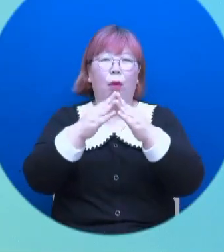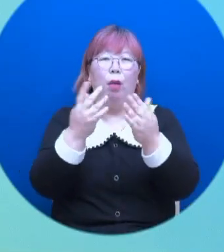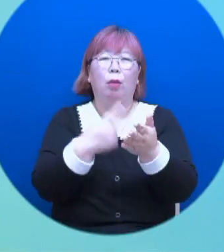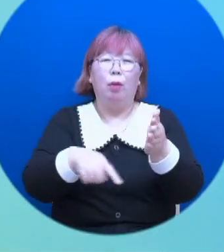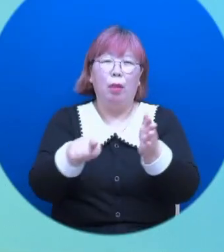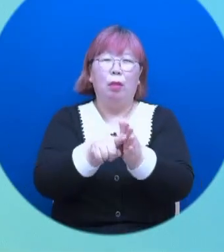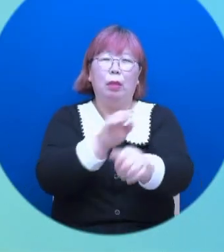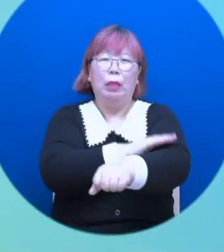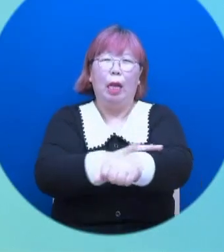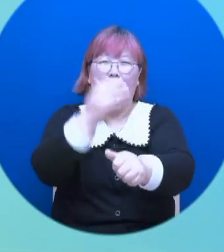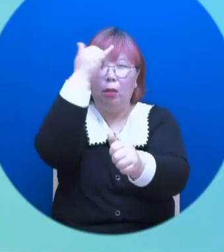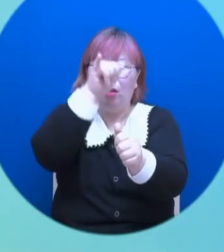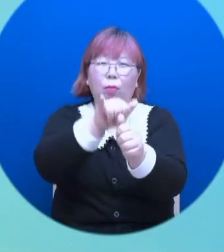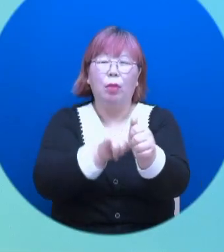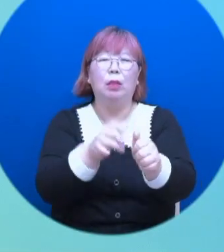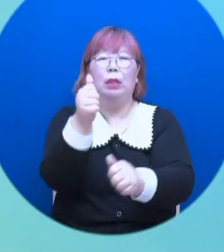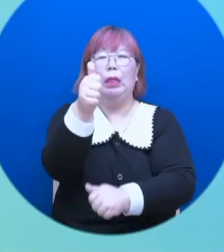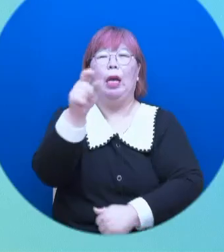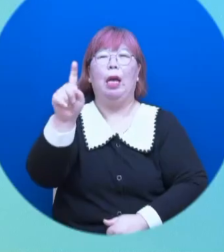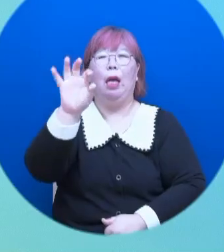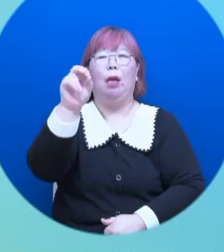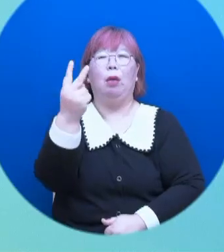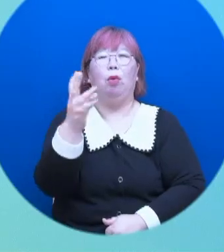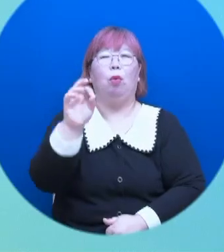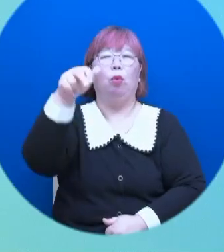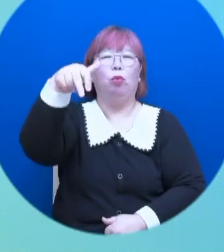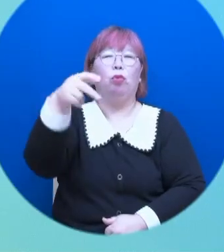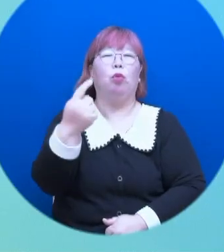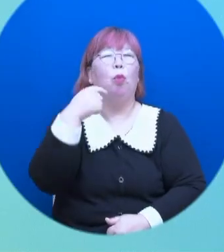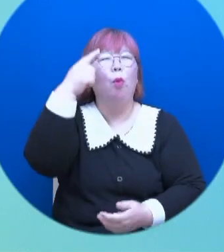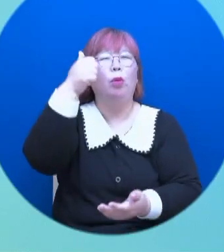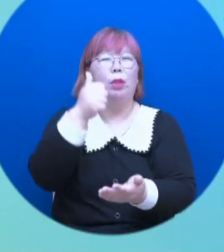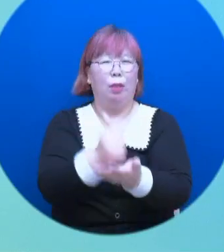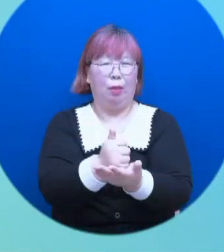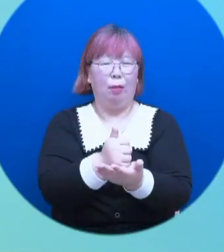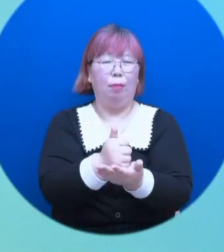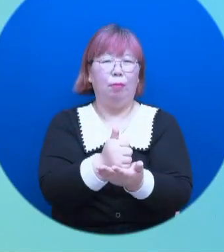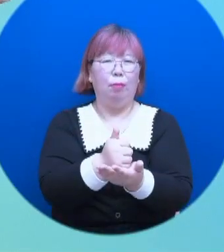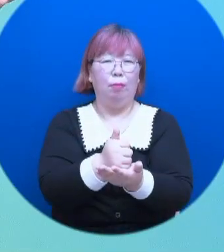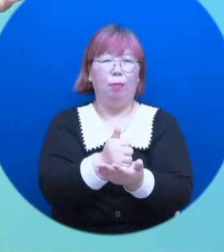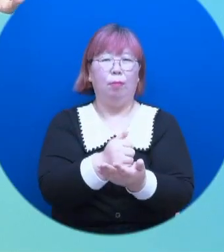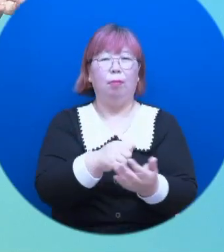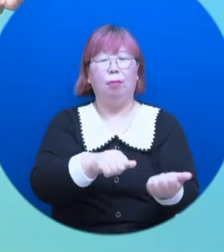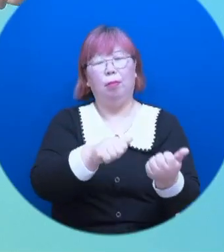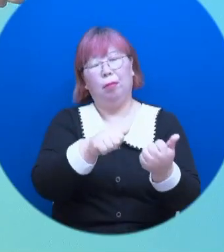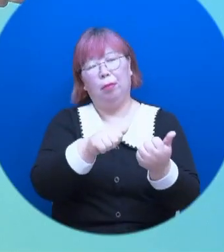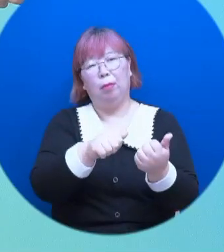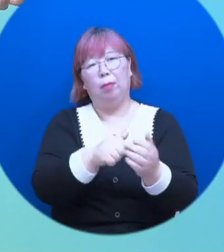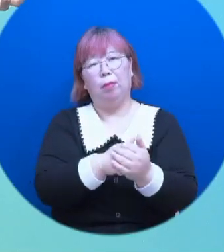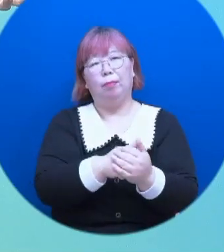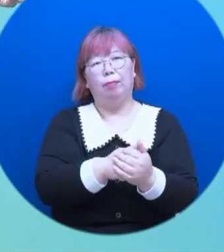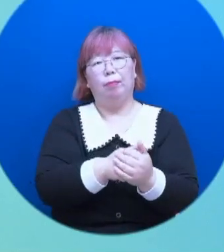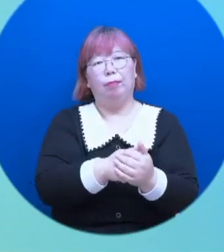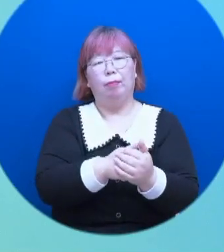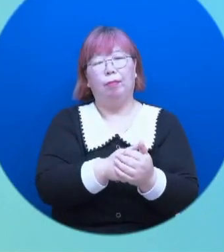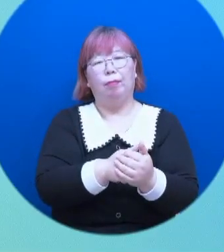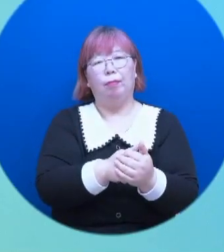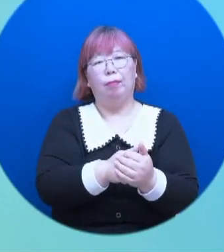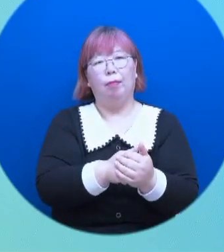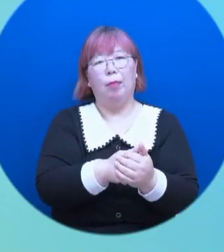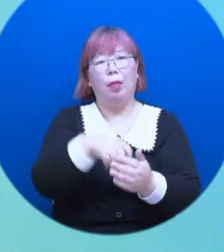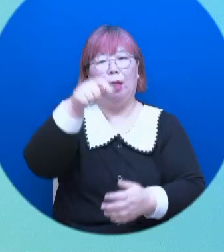분이세요. 장례가 진행됩니다. 천국 환송 예배가 드려졌어요. 이제